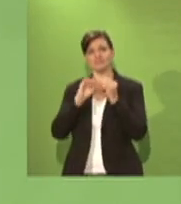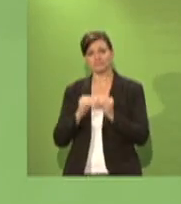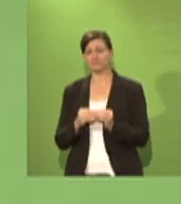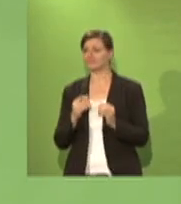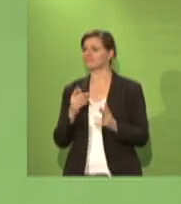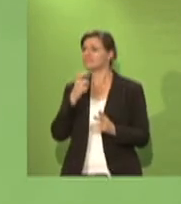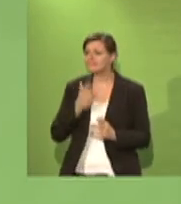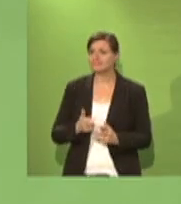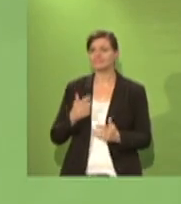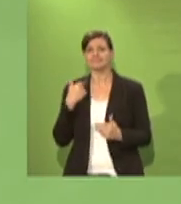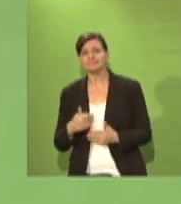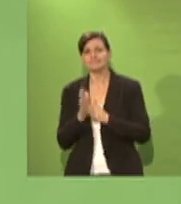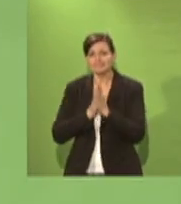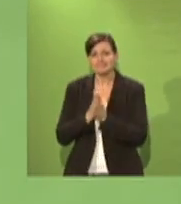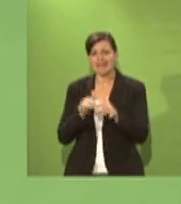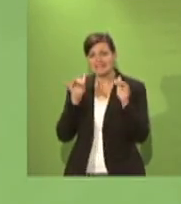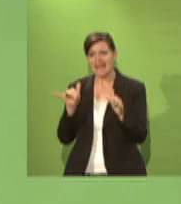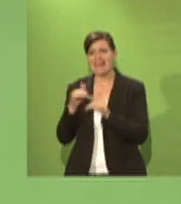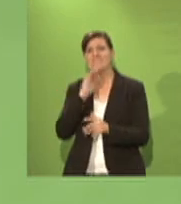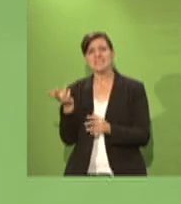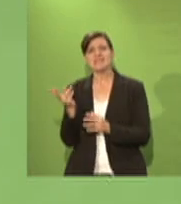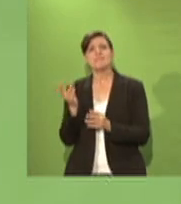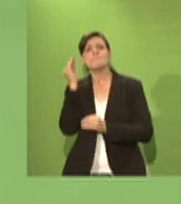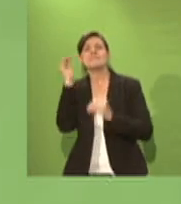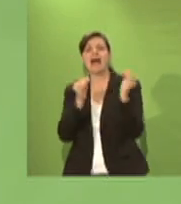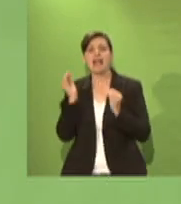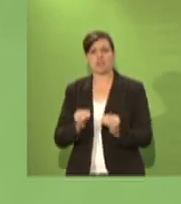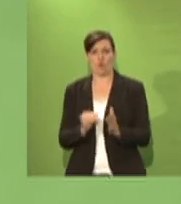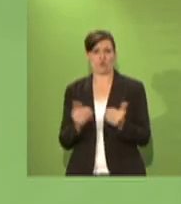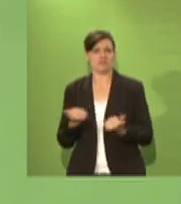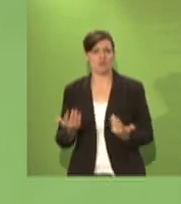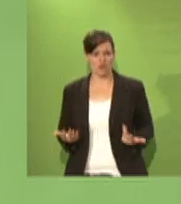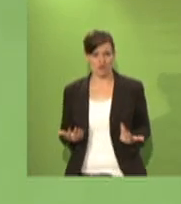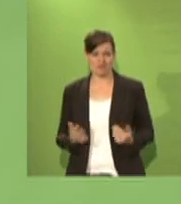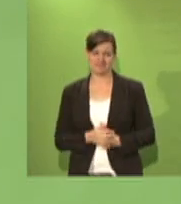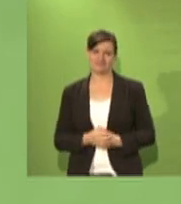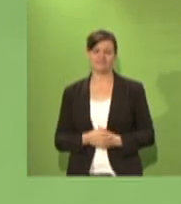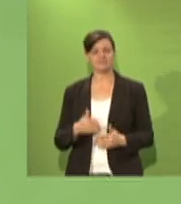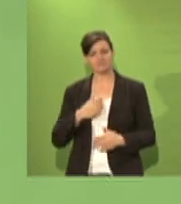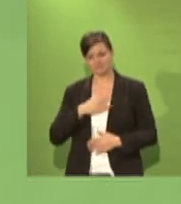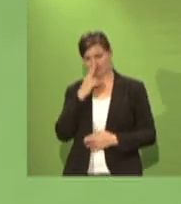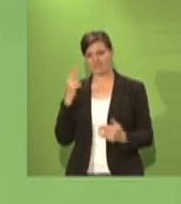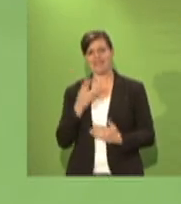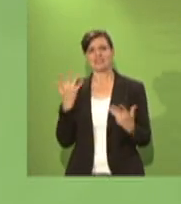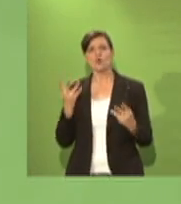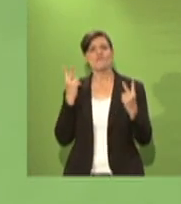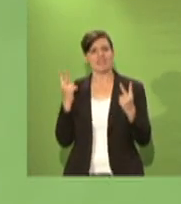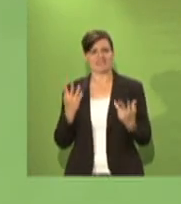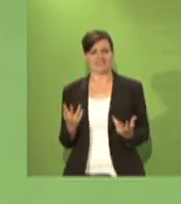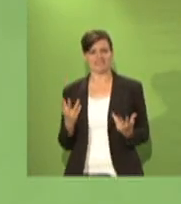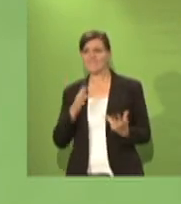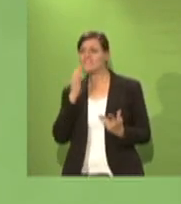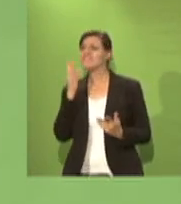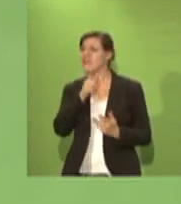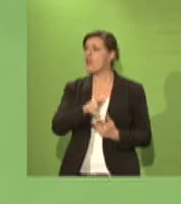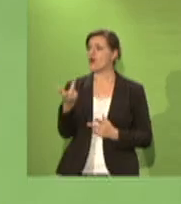viele Kompetenz, wie viele Beteiligungen wir hierbei hatten. Und das ist aus meiner Sicht auch entscheidend, dass wir viele